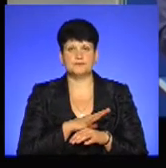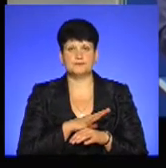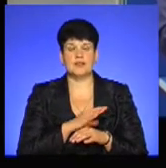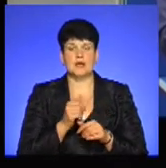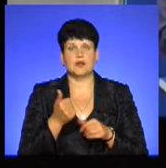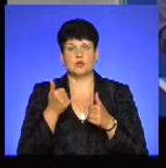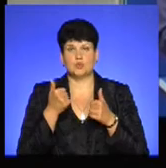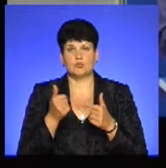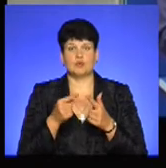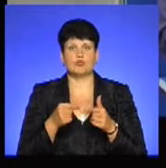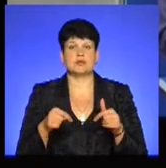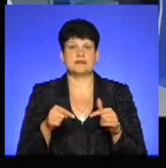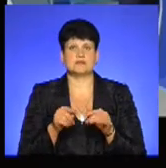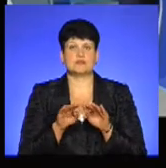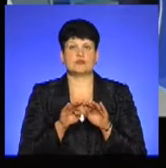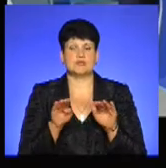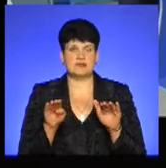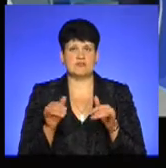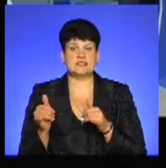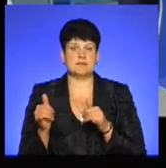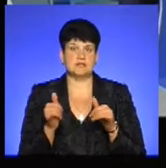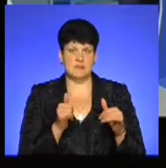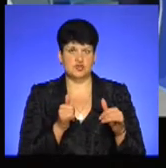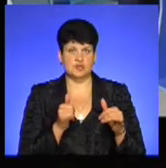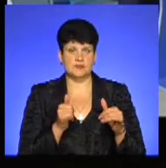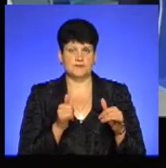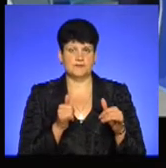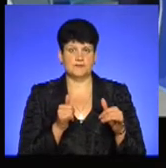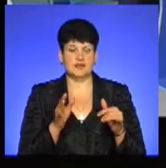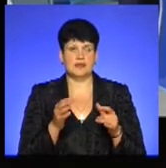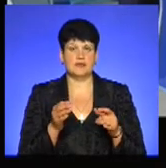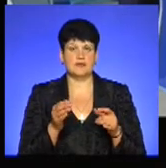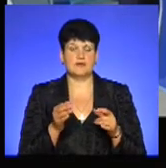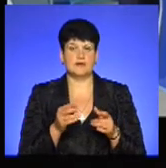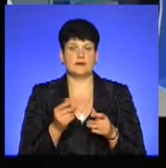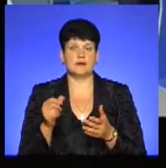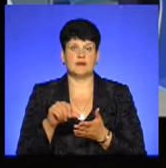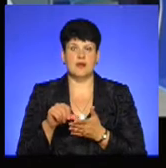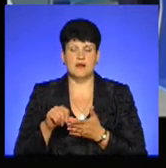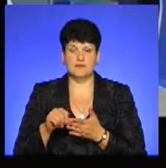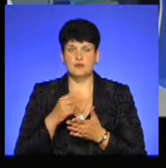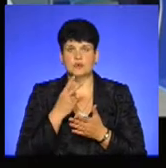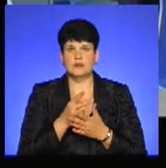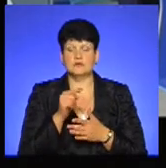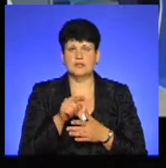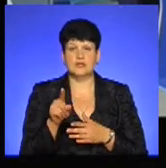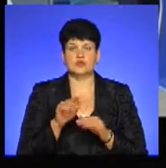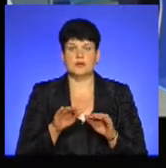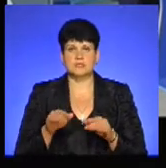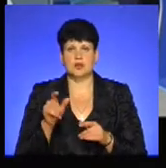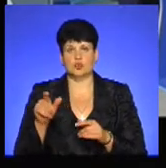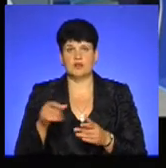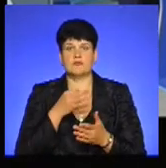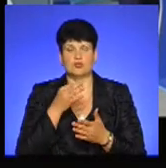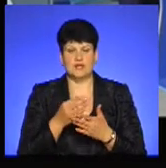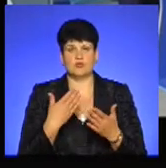доброму організаційному рівні, забезпеченні, і явка свідчить про те, що і на місцях люди відповідально віднеслися